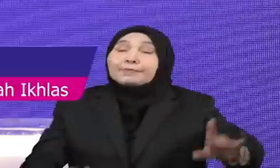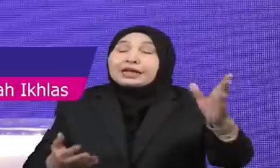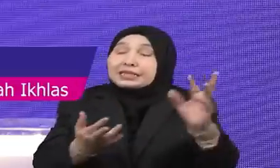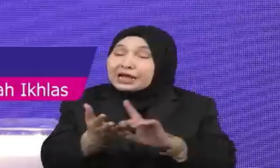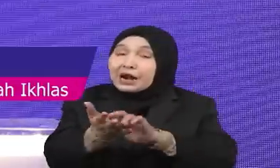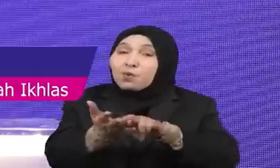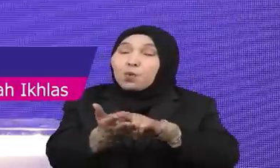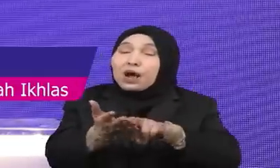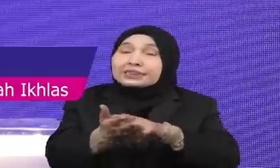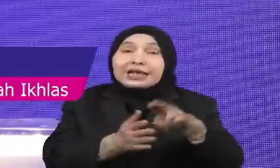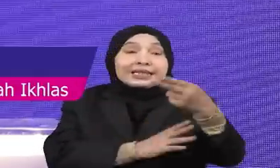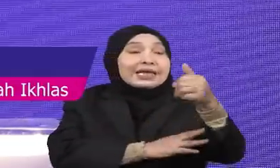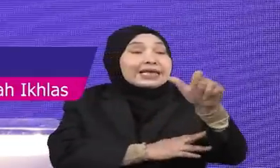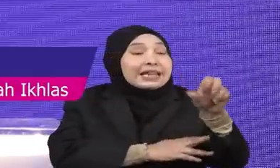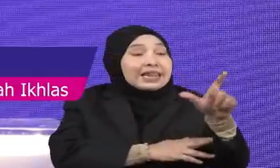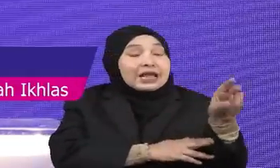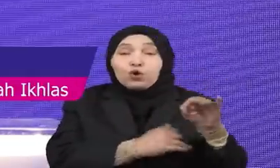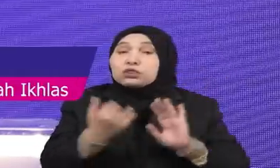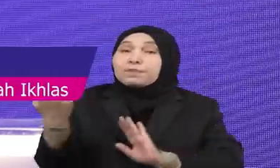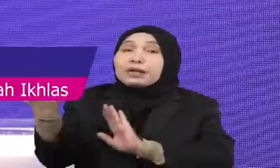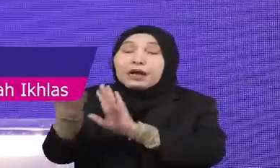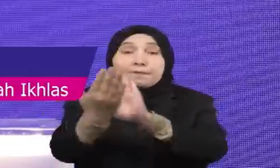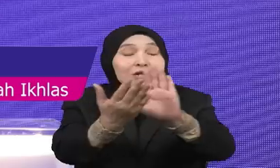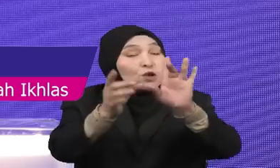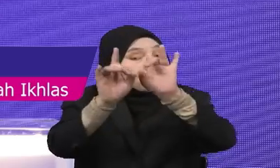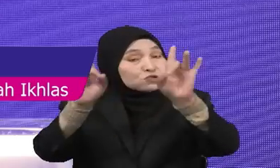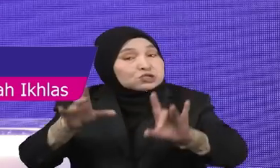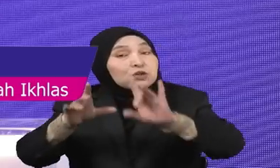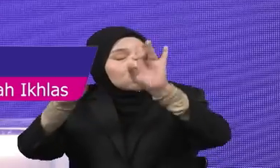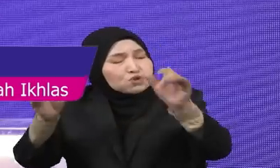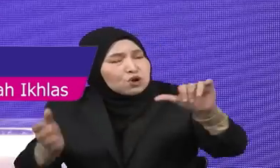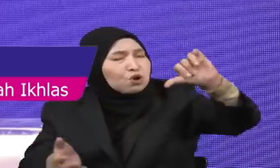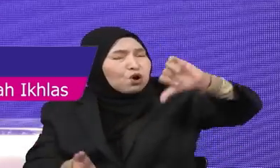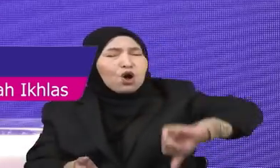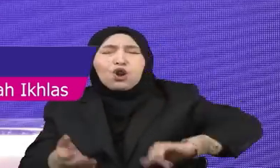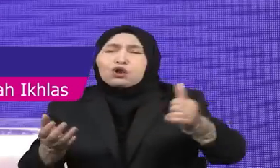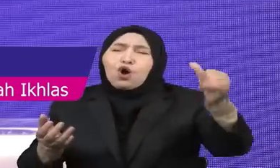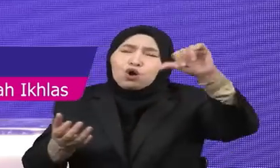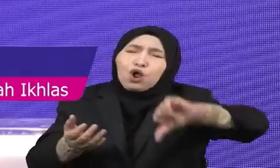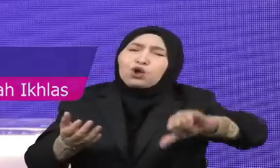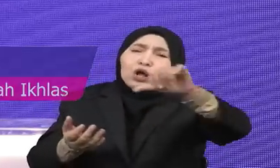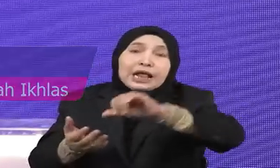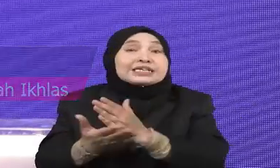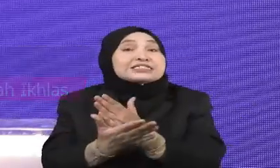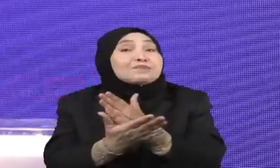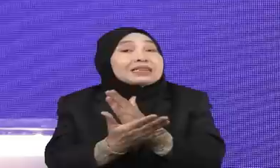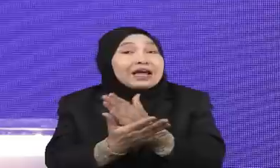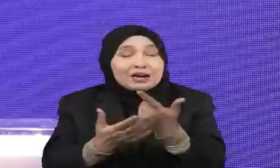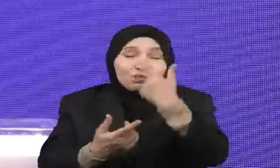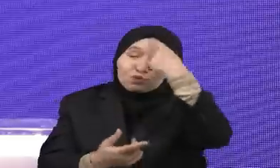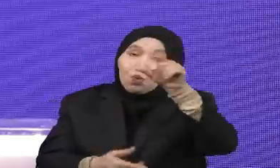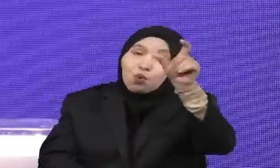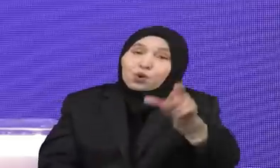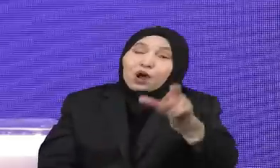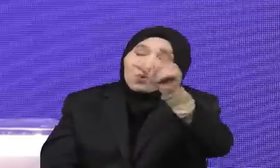kepada kita Bagaimana untuk kita menghadapi ujian demi ujian kegagalan demi kegagalan sementara bagi orang-orang